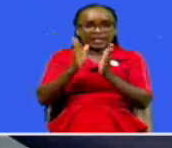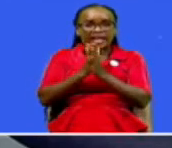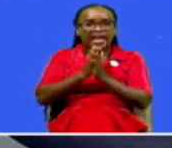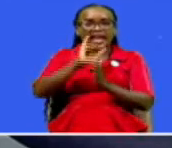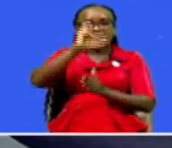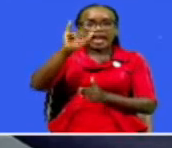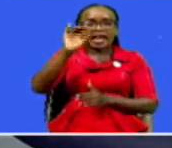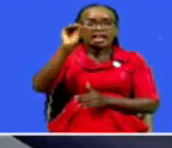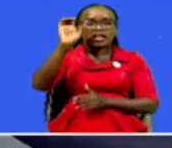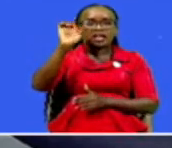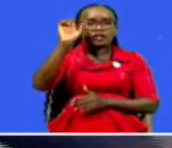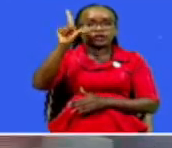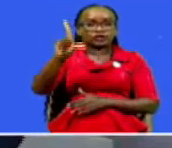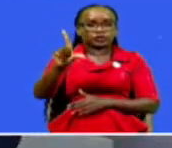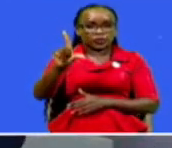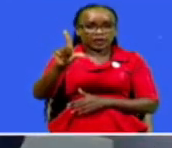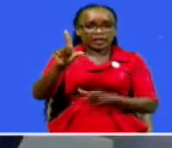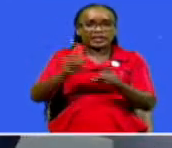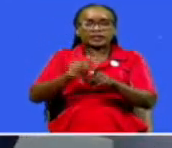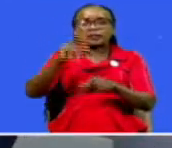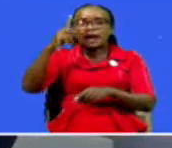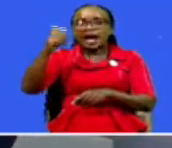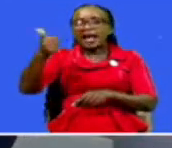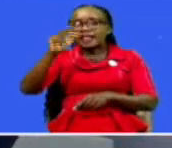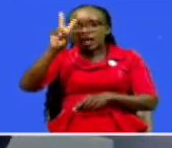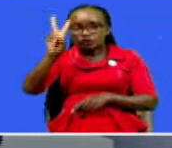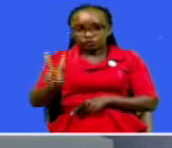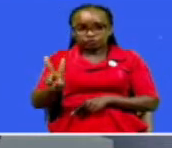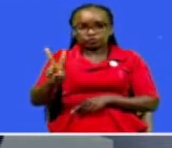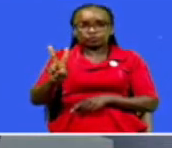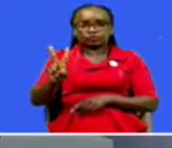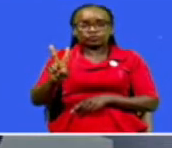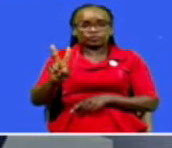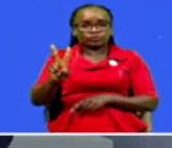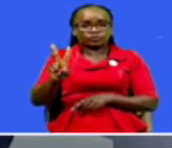Joel Ngugi, alafu wawili ni katika mahakama ile ambayo inahusika sana na mizozo ya